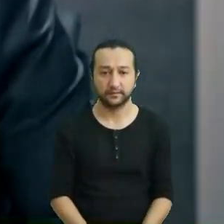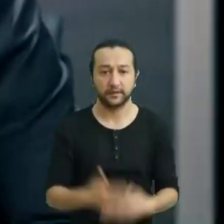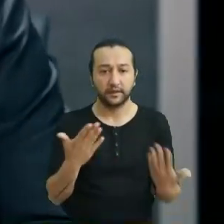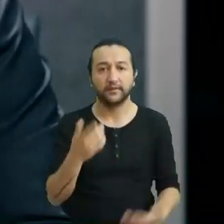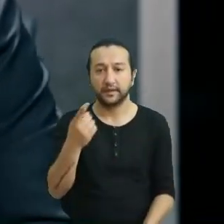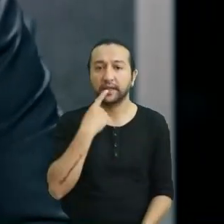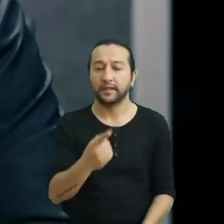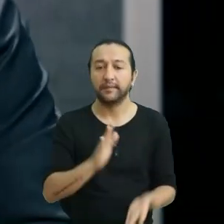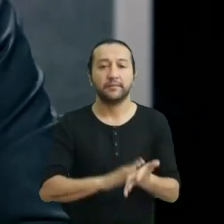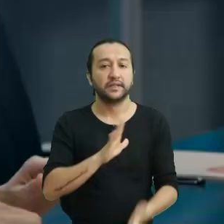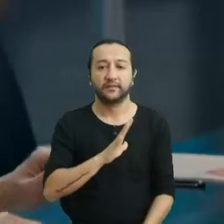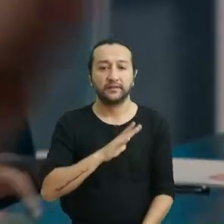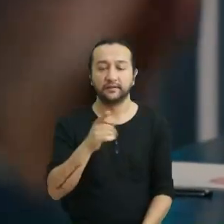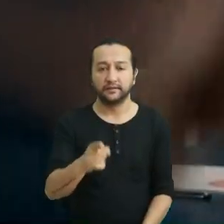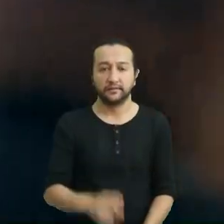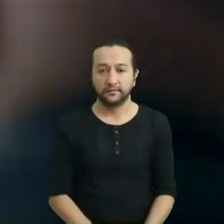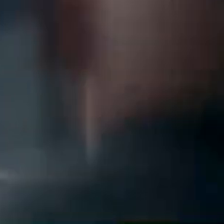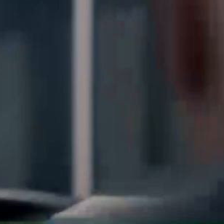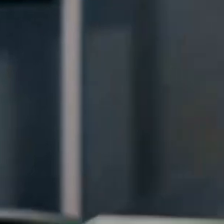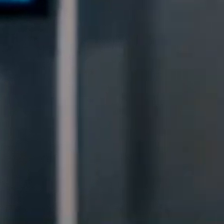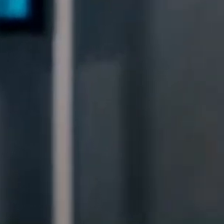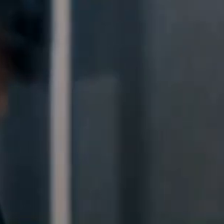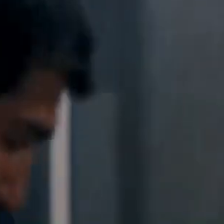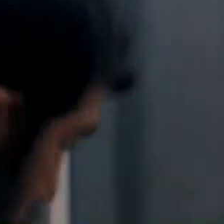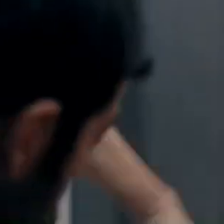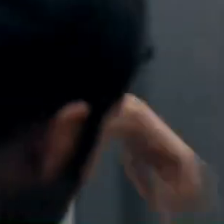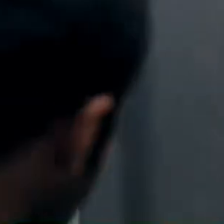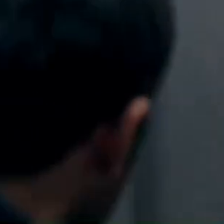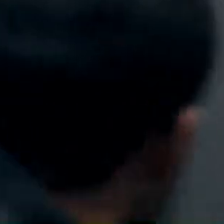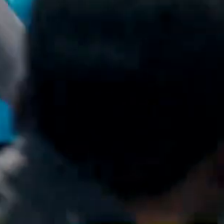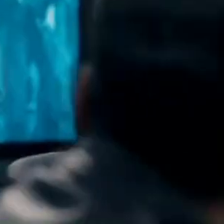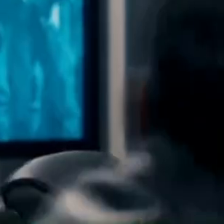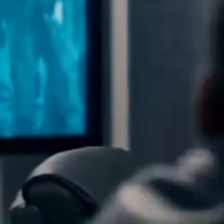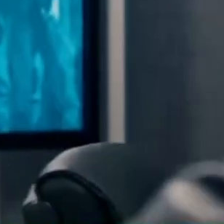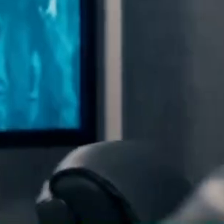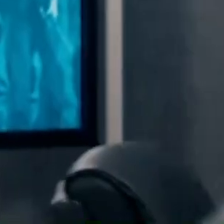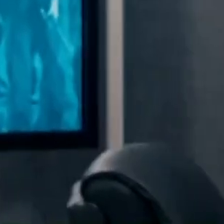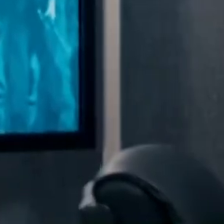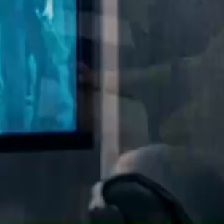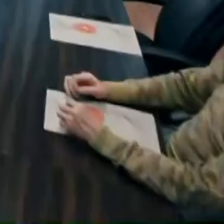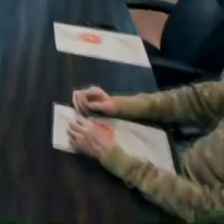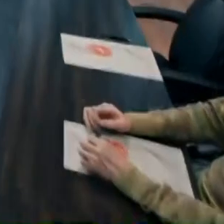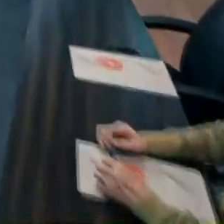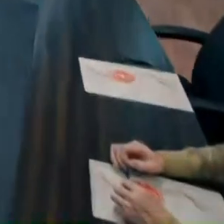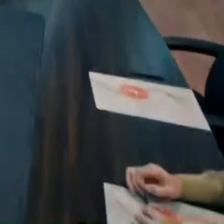Evet Begüm, ne var elimizde? Devran ve kar maskelilerin fotoğrafının olduğu monitöre yürüdü.